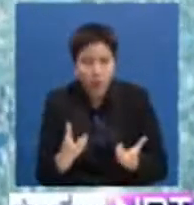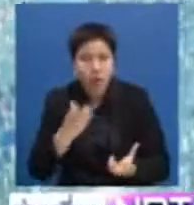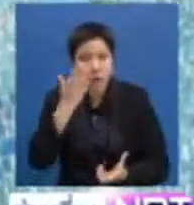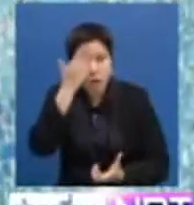ขู่